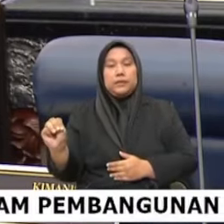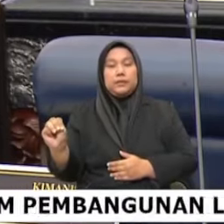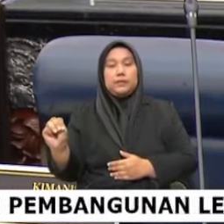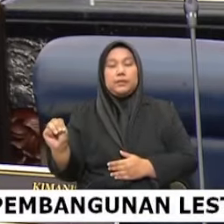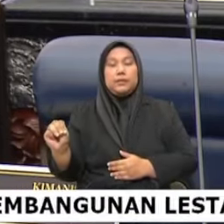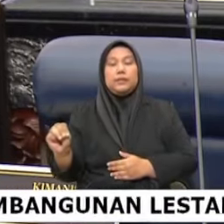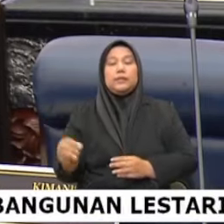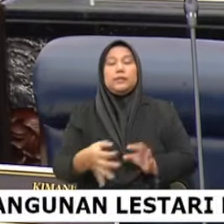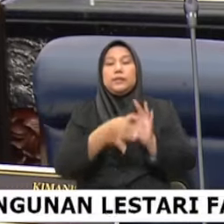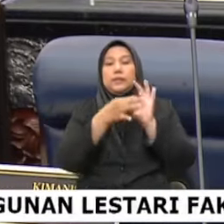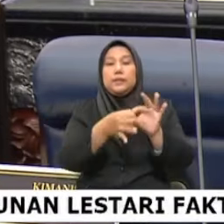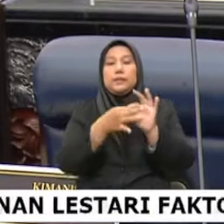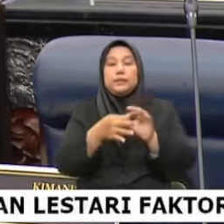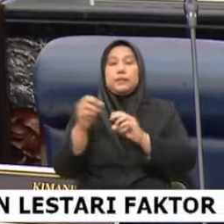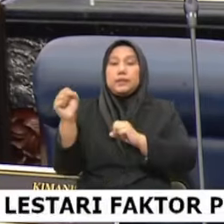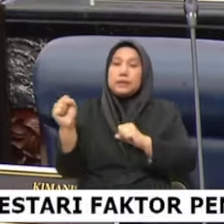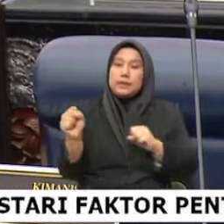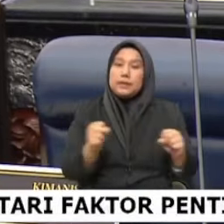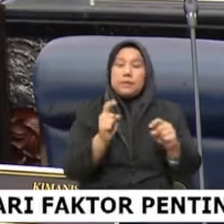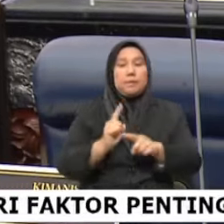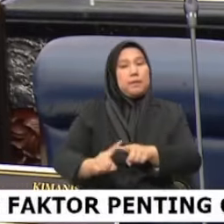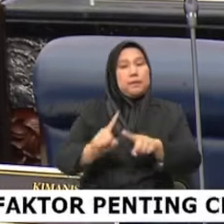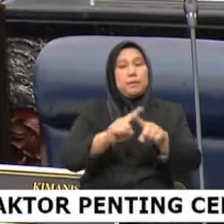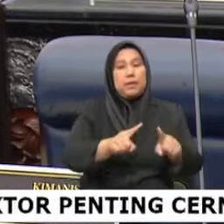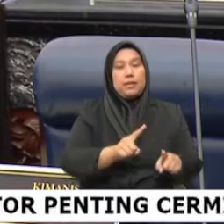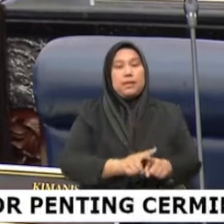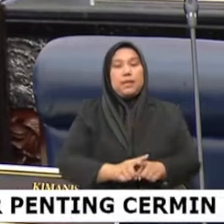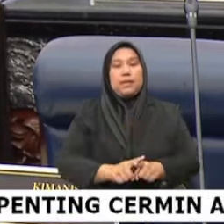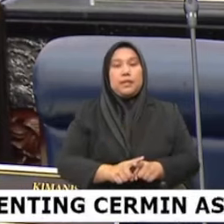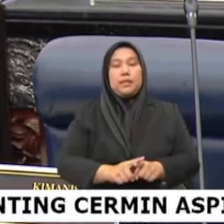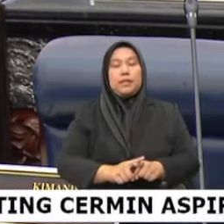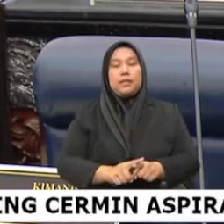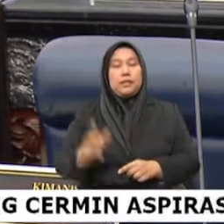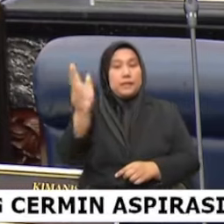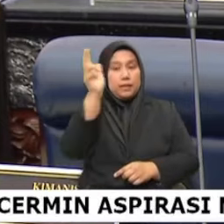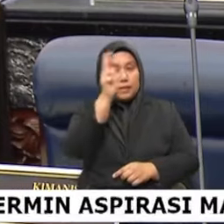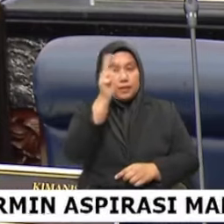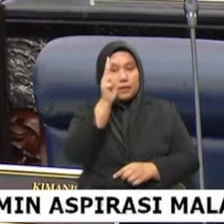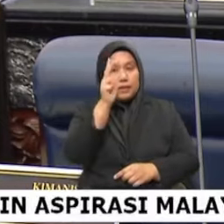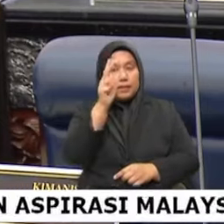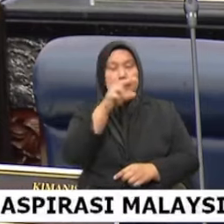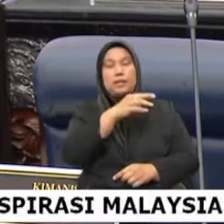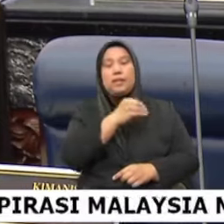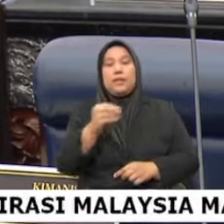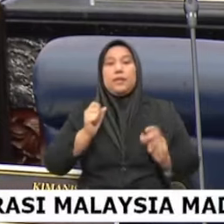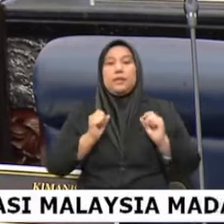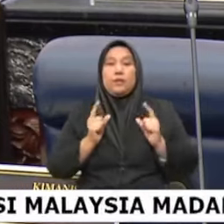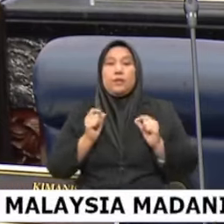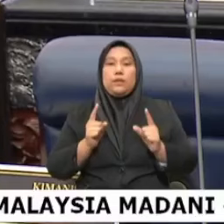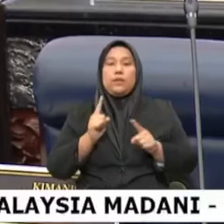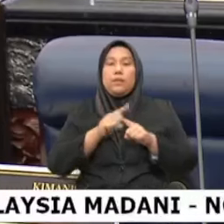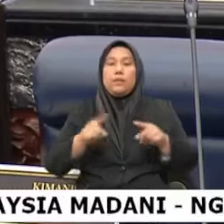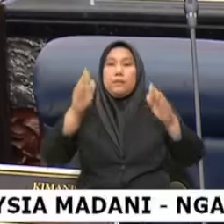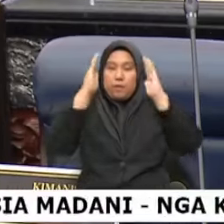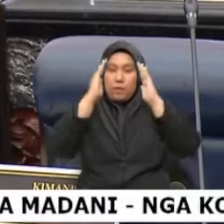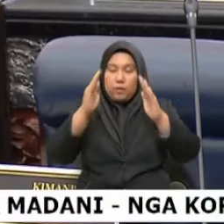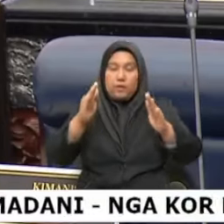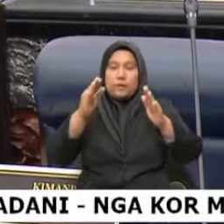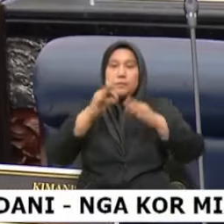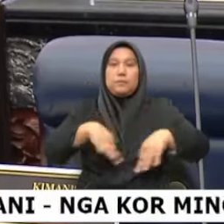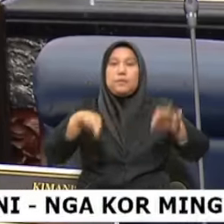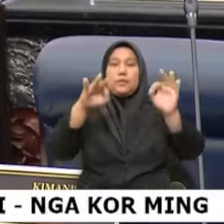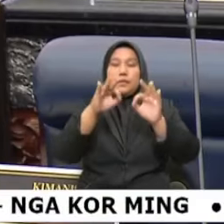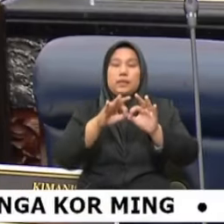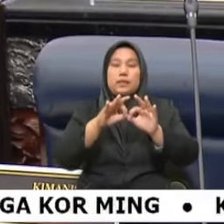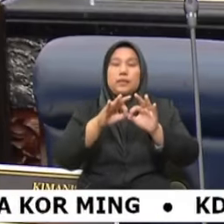satu kerjasama strategik dengan pelbagai pihak maupun daripada pihak kerajaan ataupun pihak swasta, tetapi juga fokus utama Tourism